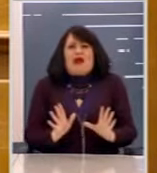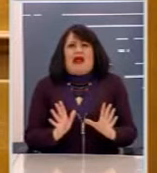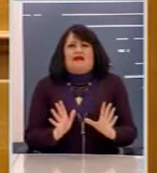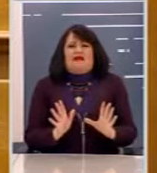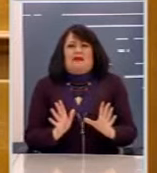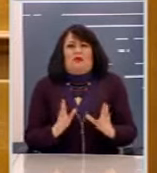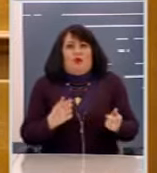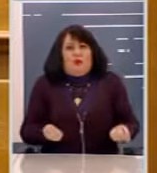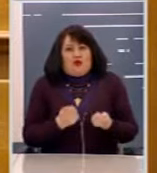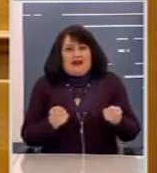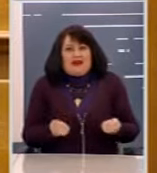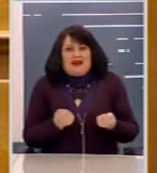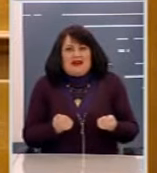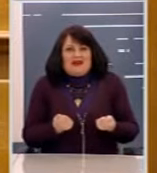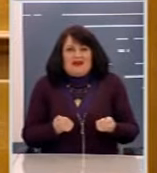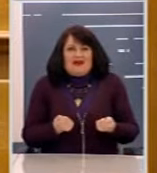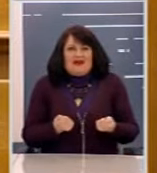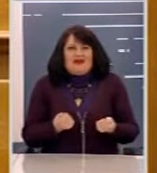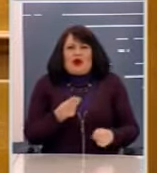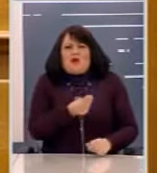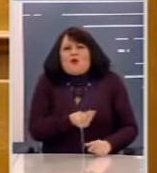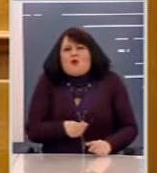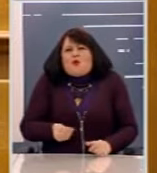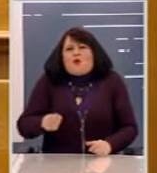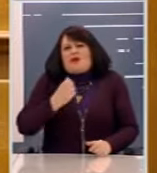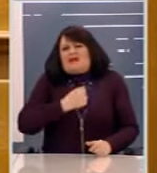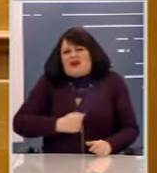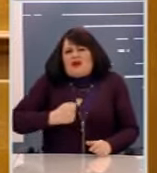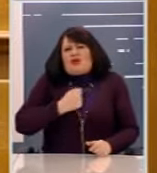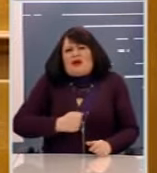όπως υπάρχουν φυσικά και σε όλα τα συστήματα υγείας του κόσμου.